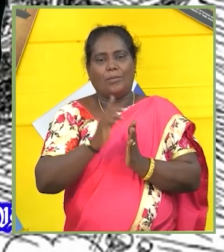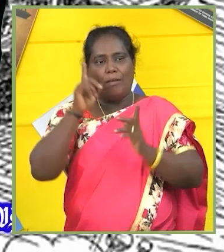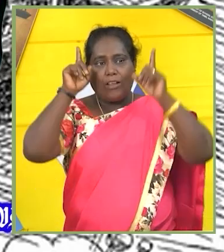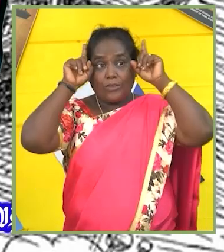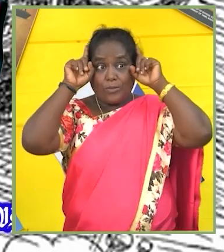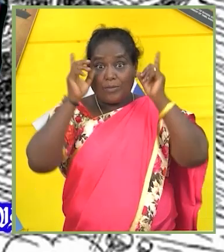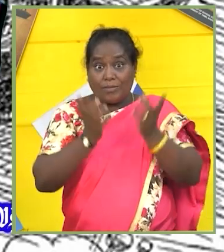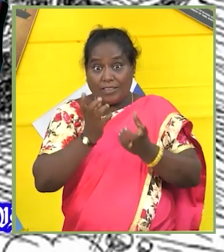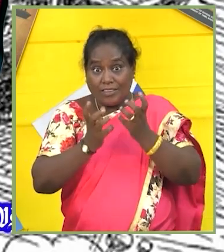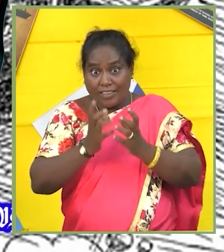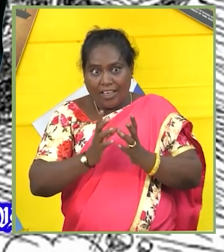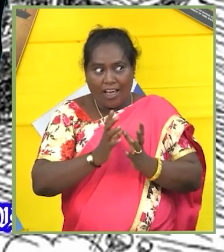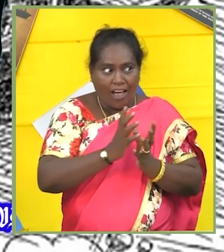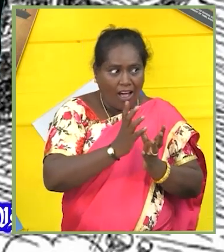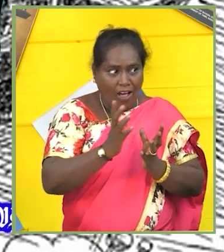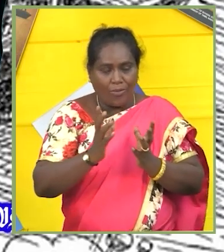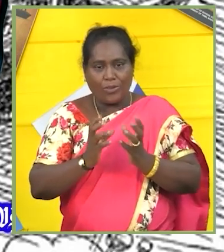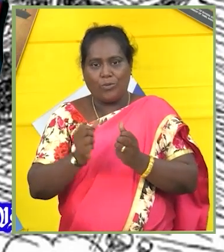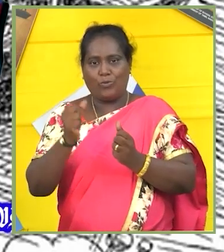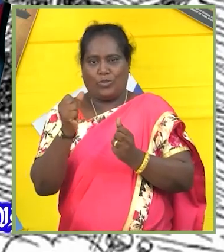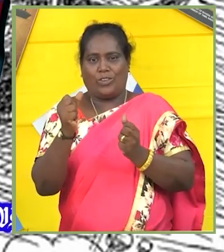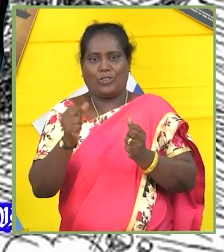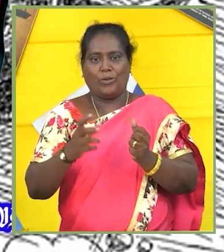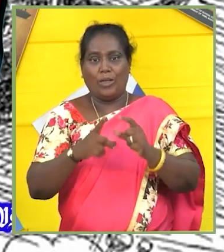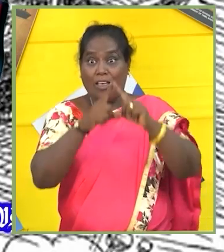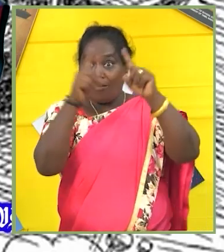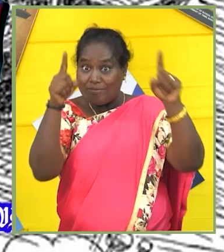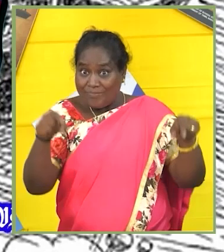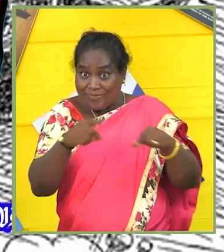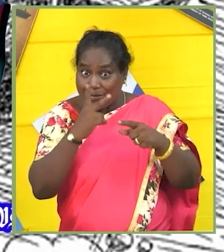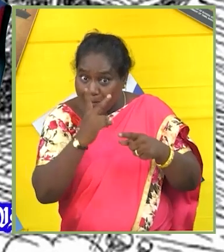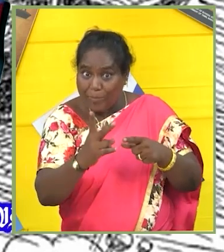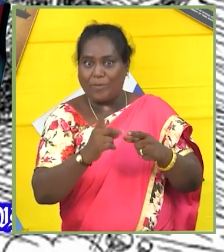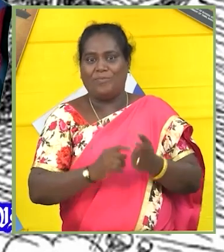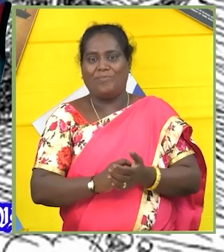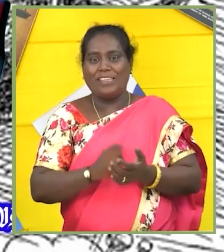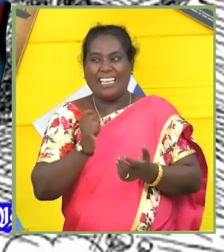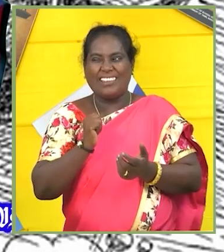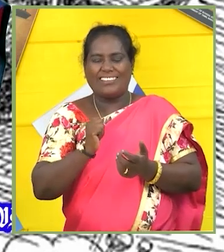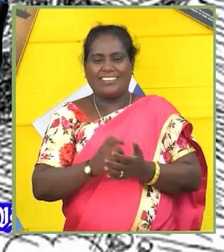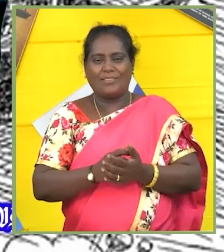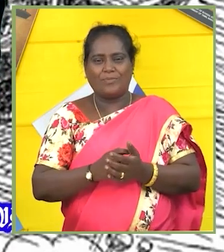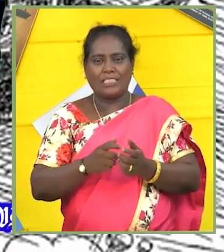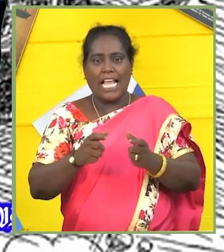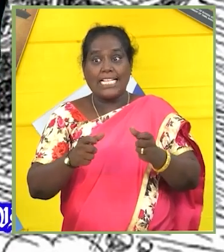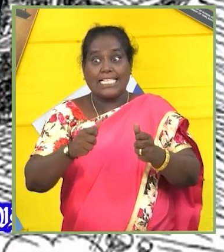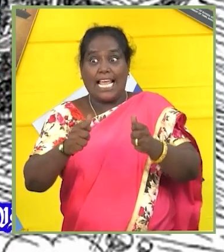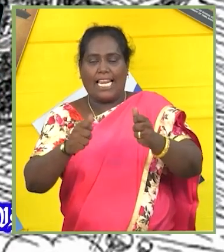பொங்கல் அன்று அனைவரும் ஆர்வத்தோடும் உற்சாகத்தோடும் தொலைக்காட்சி பெட்டியின் முன் அமர்ந்திருப்போம்.